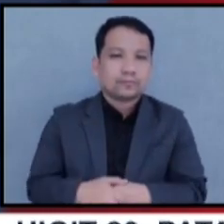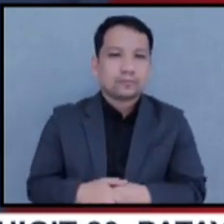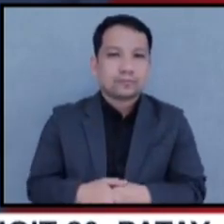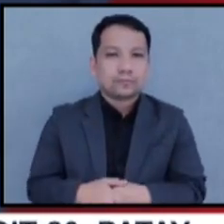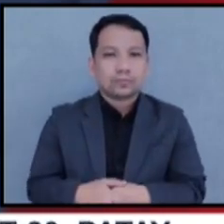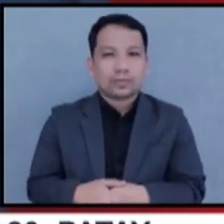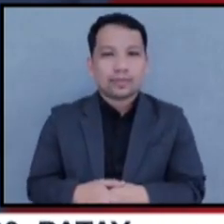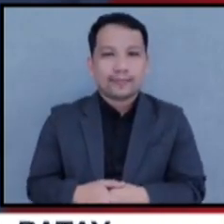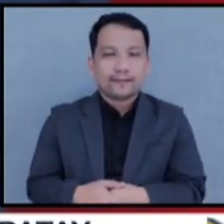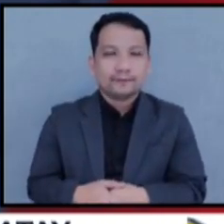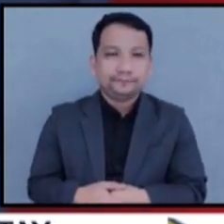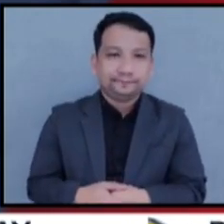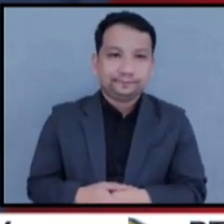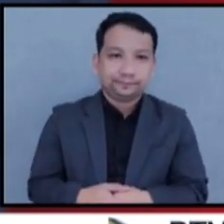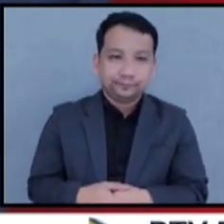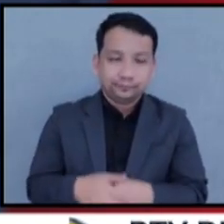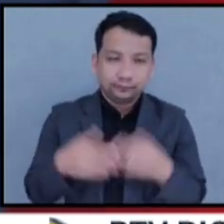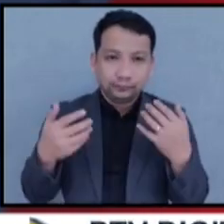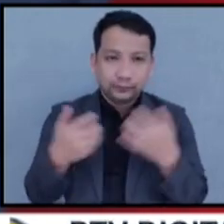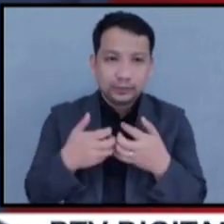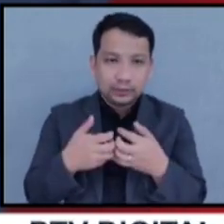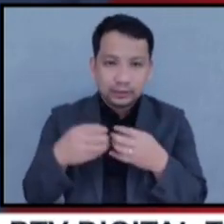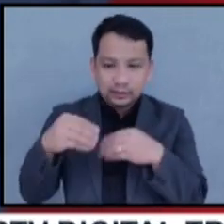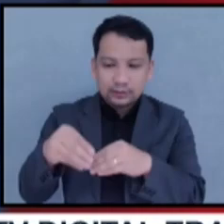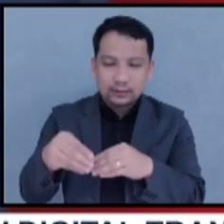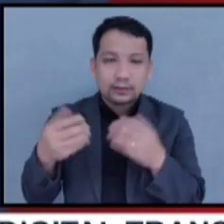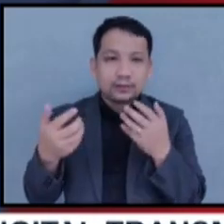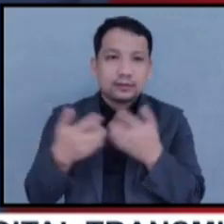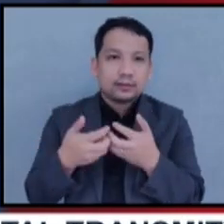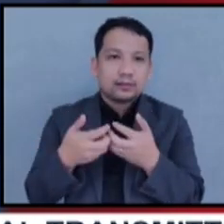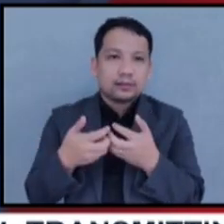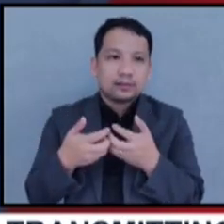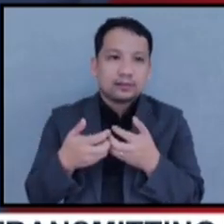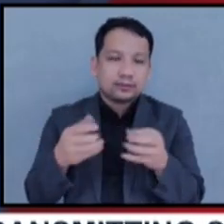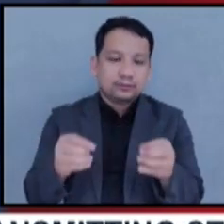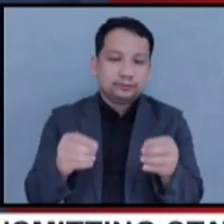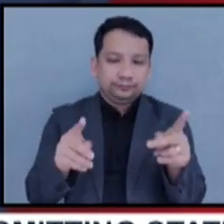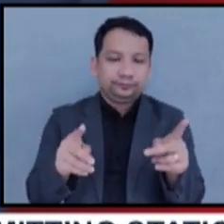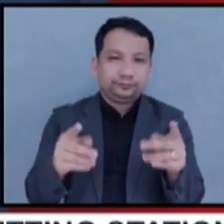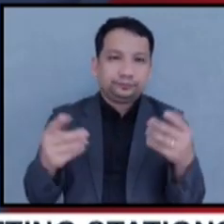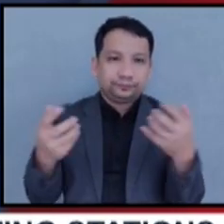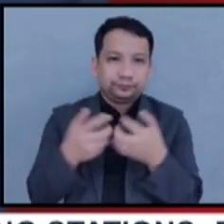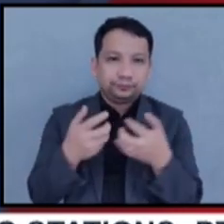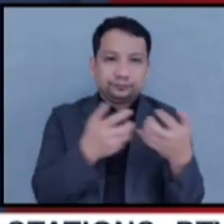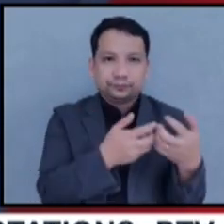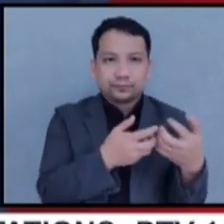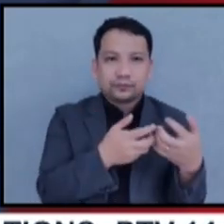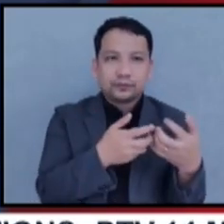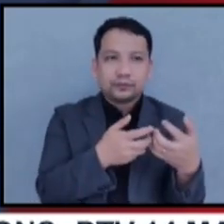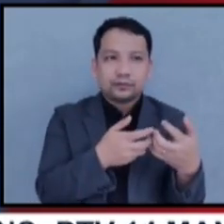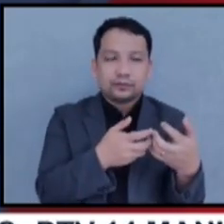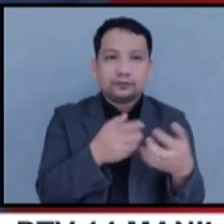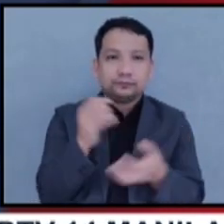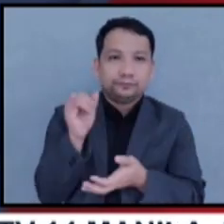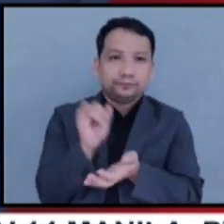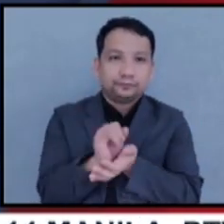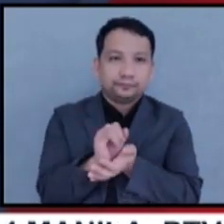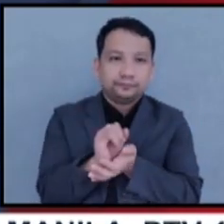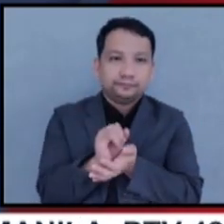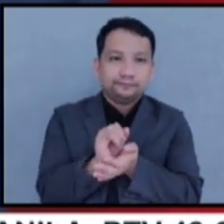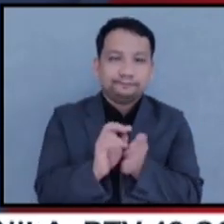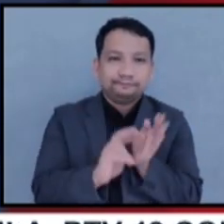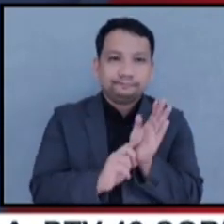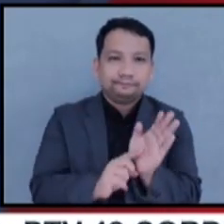course, we have the market matching. Nagbibigay po kami opportunity para ma-showcase. We do investment